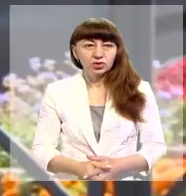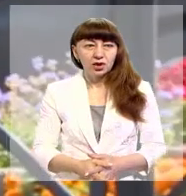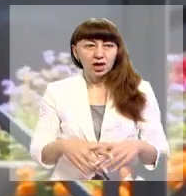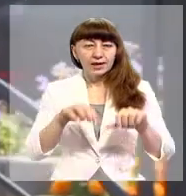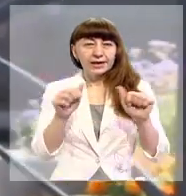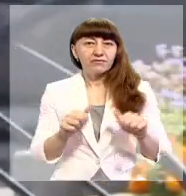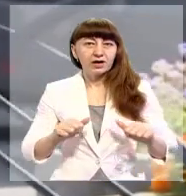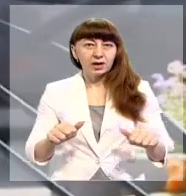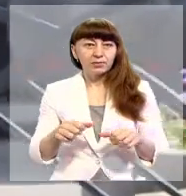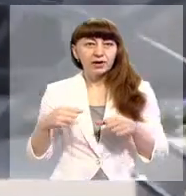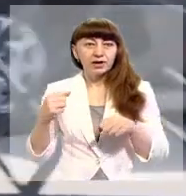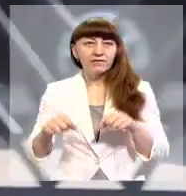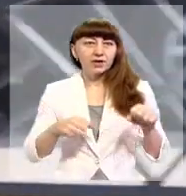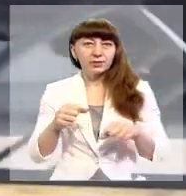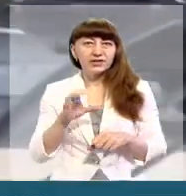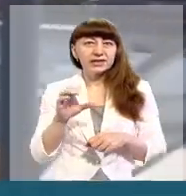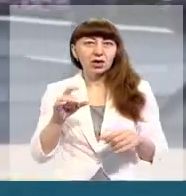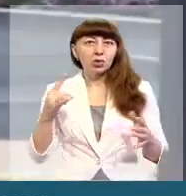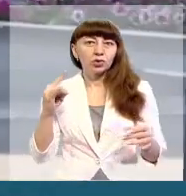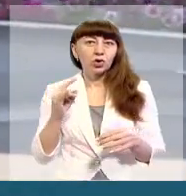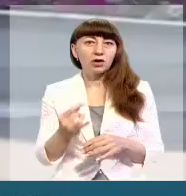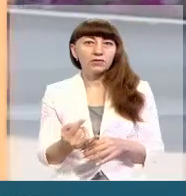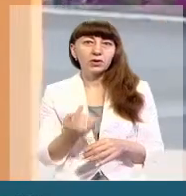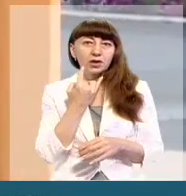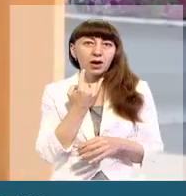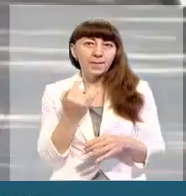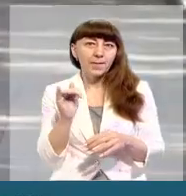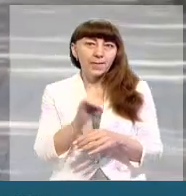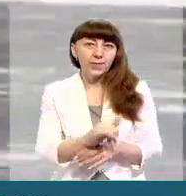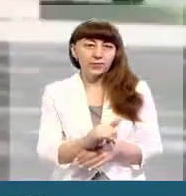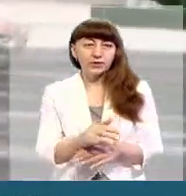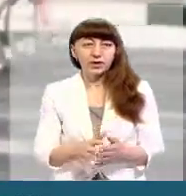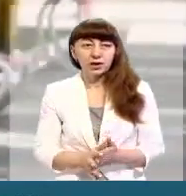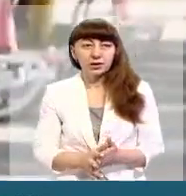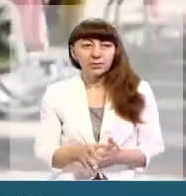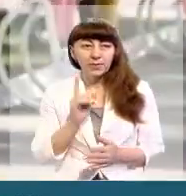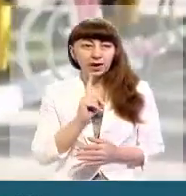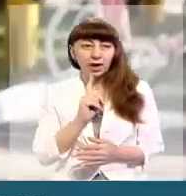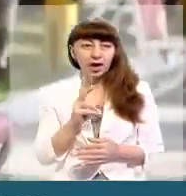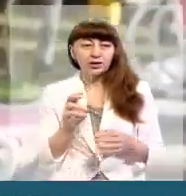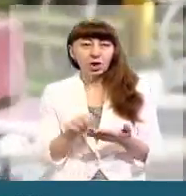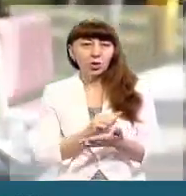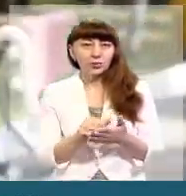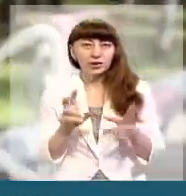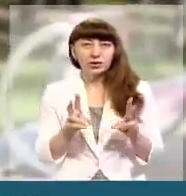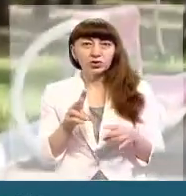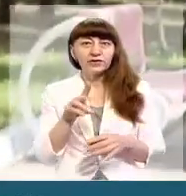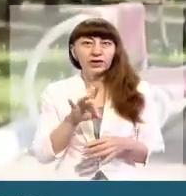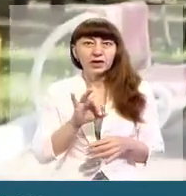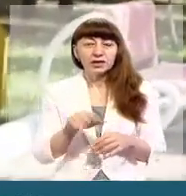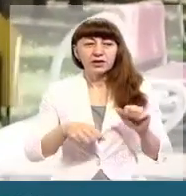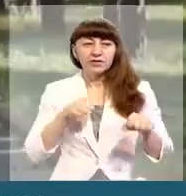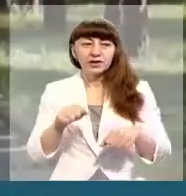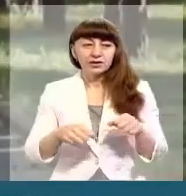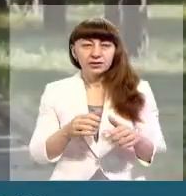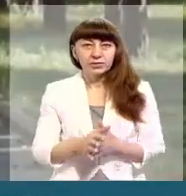Сенатта мақұлданған заң аясында қозғалтқышы бар велосипед ұғымы нақтыланды. Яғни электрлі қозғалтқышпен жүретін велосипедтерге жаяу жүргіншілер жолдары